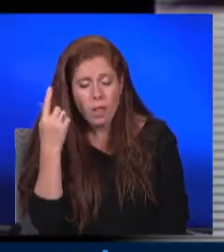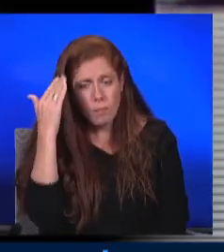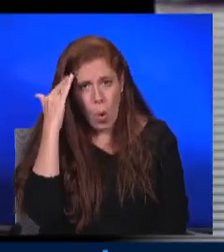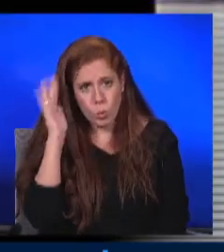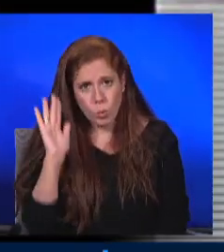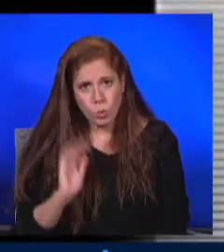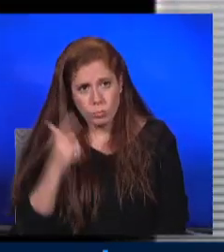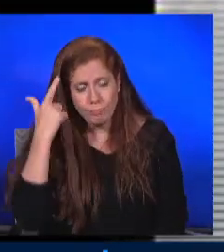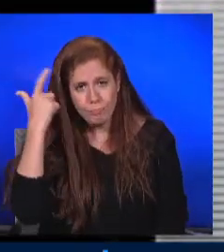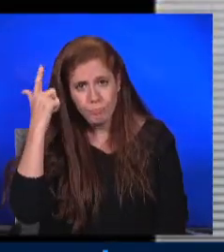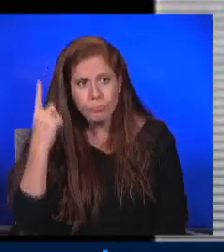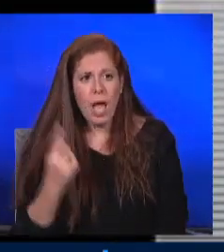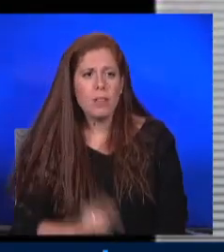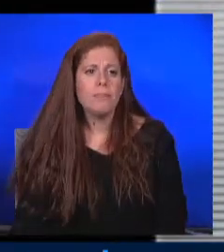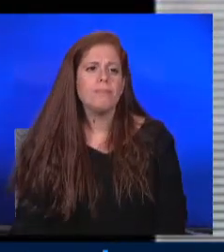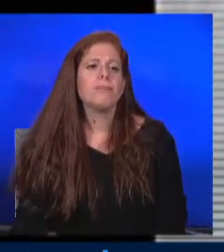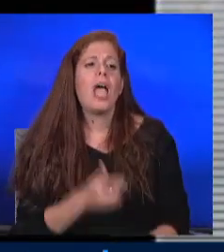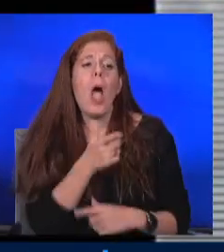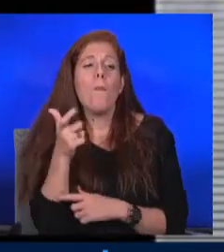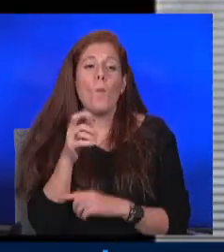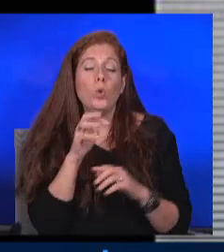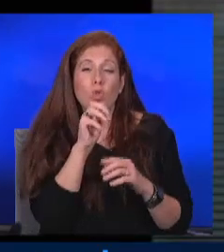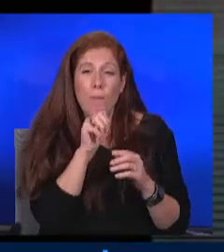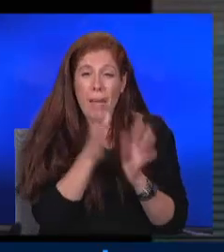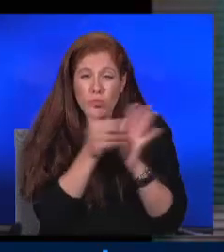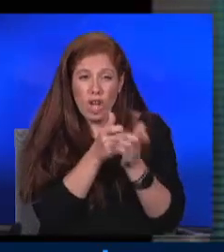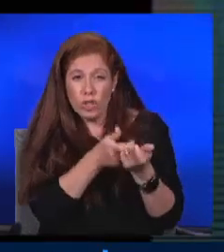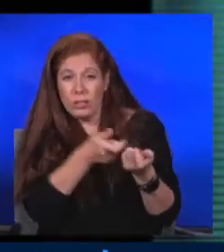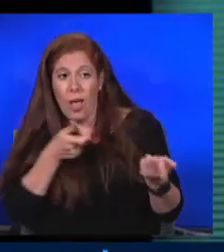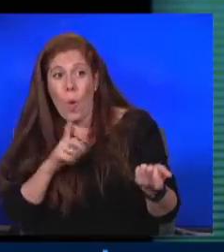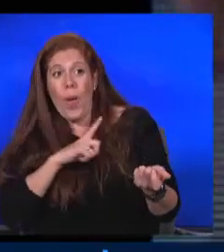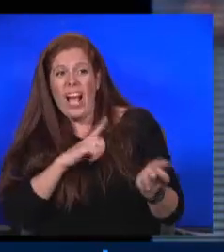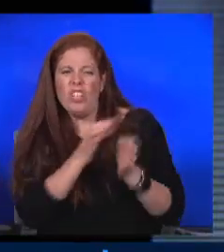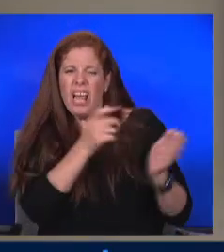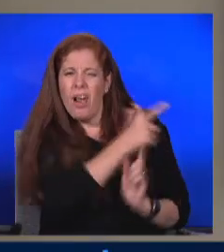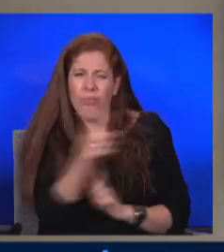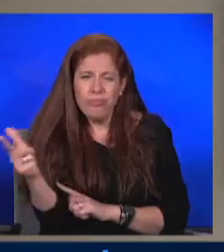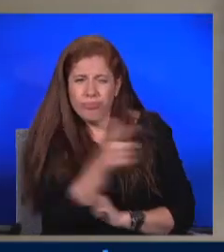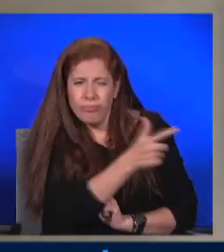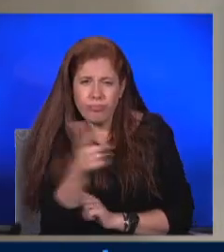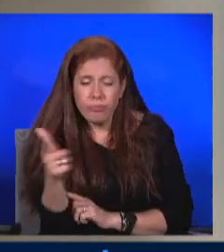חמוש ב-M16 ארוך, הוא לא חיכה הרבה עד שהחל בערי אוטומטי מסיבי לכל הכיוונים.